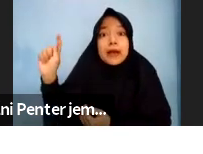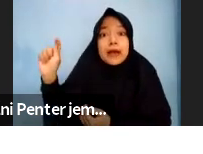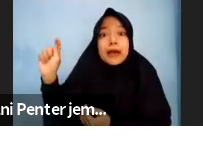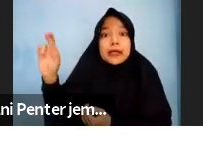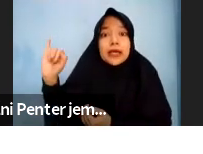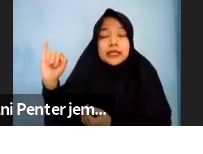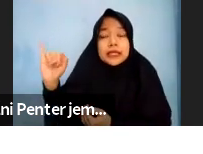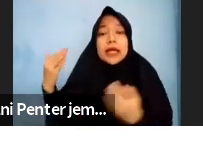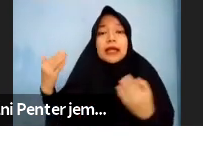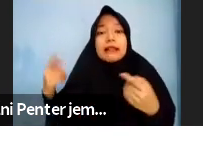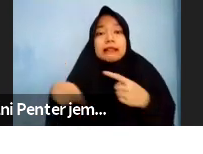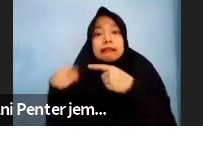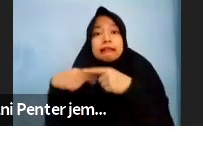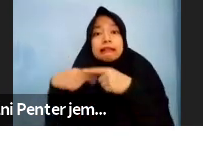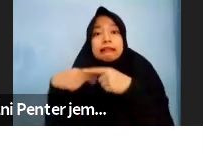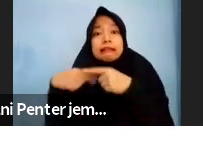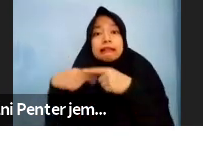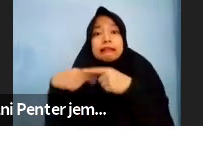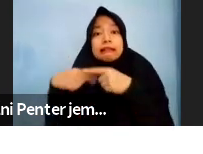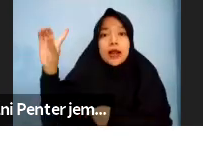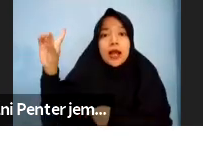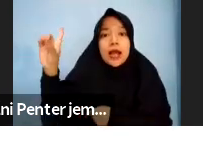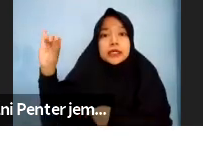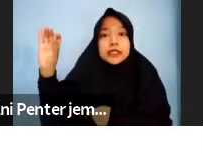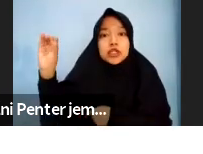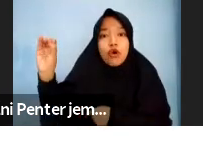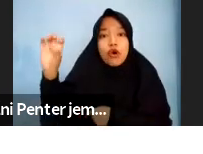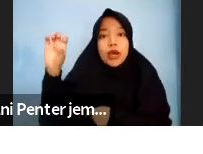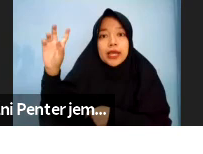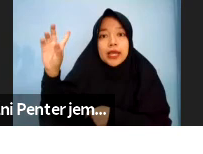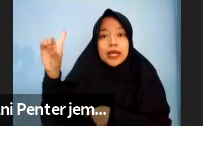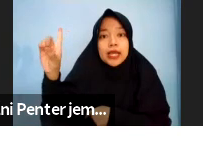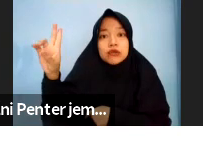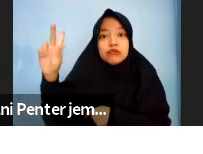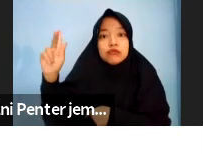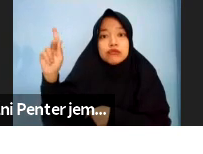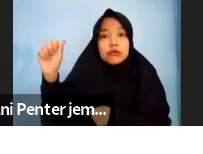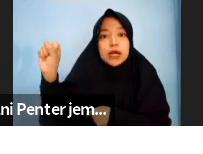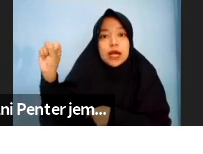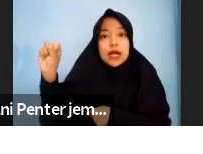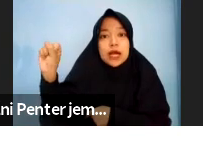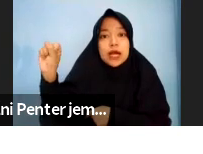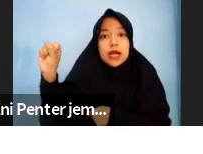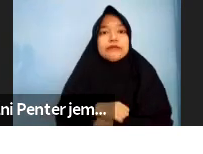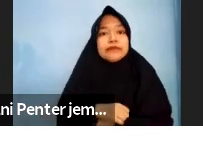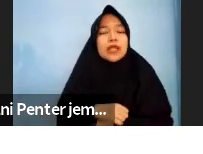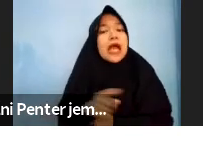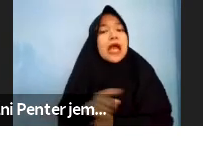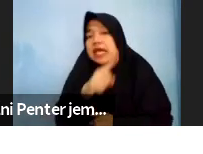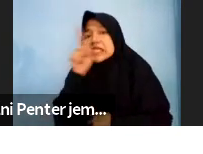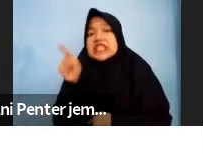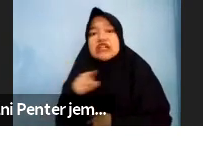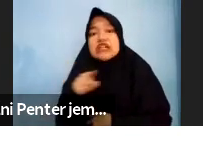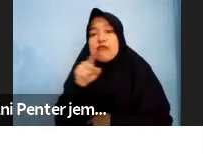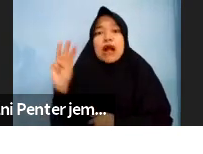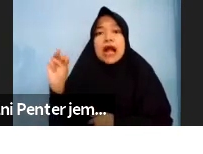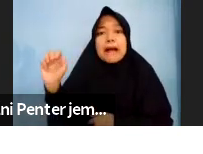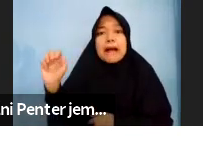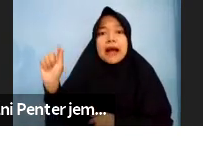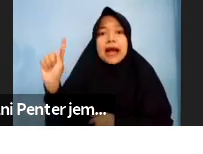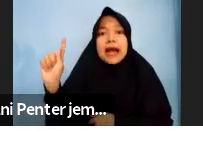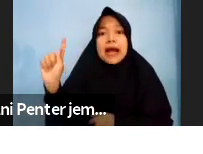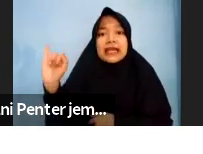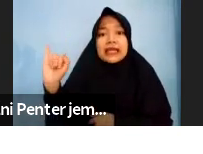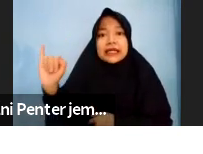Hai aplikasi ini memuat semua yang ada di website Jadi kami siapkan di dalam genggaman tangan bapak ibu